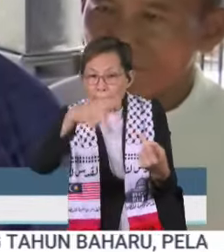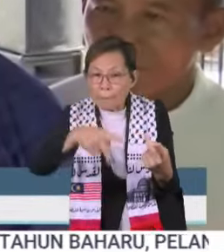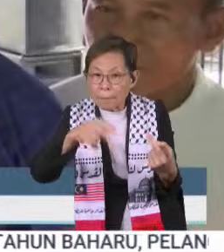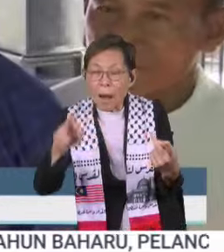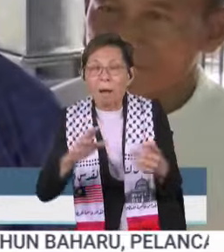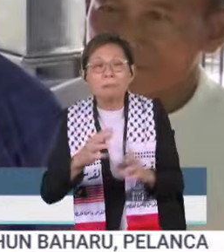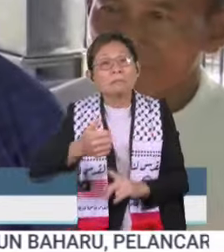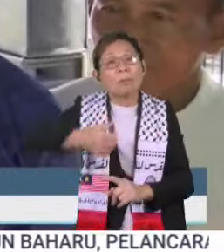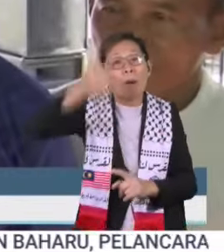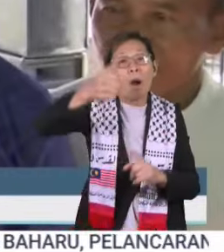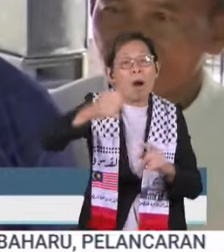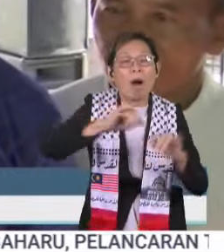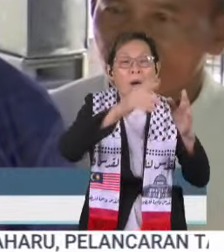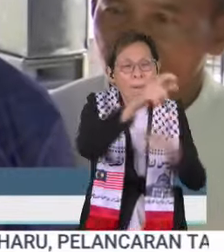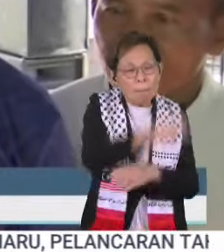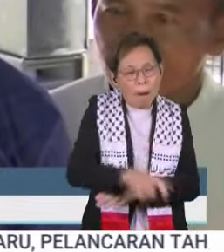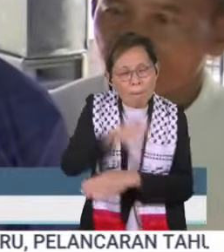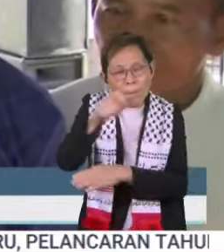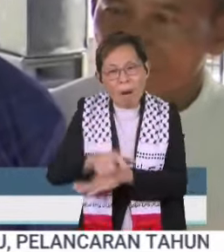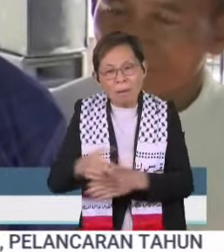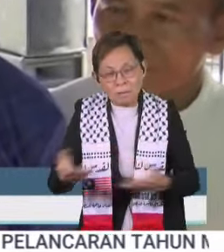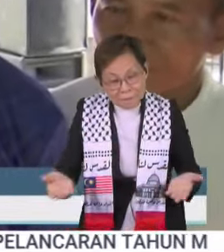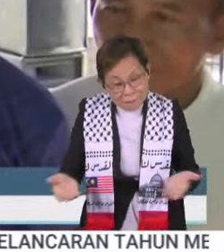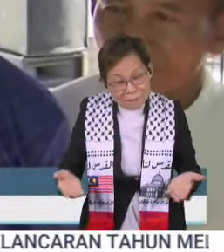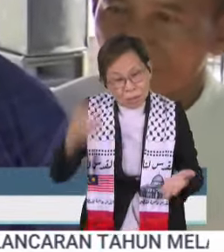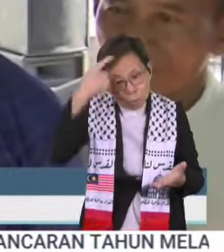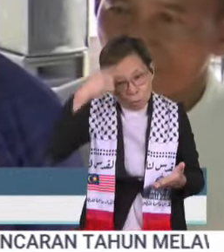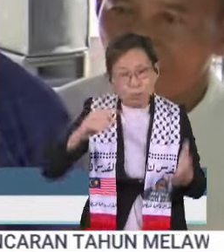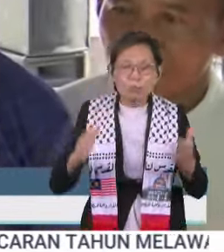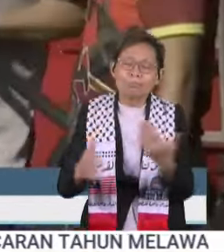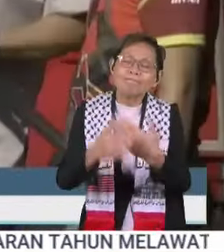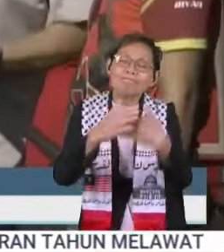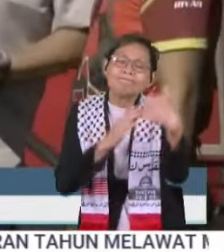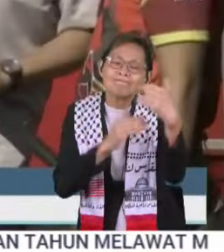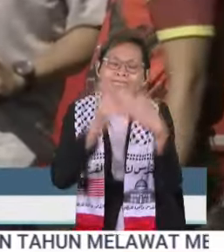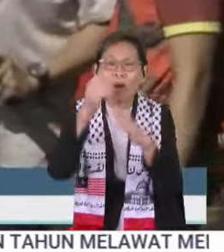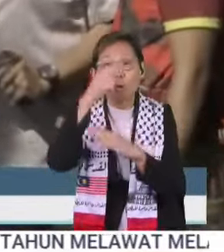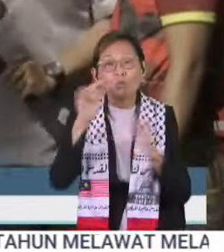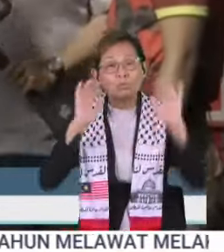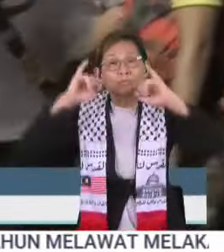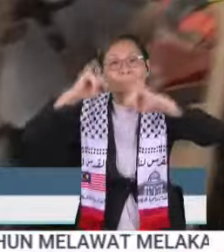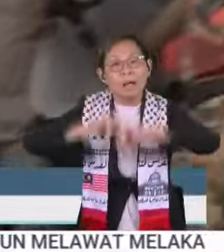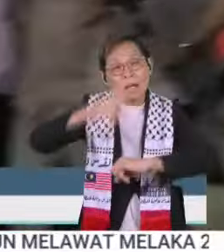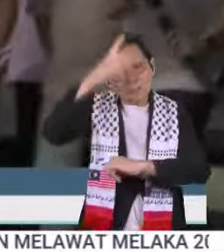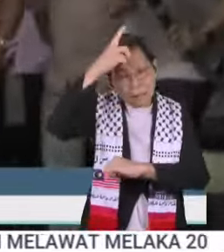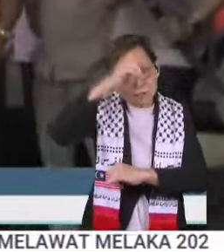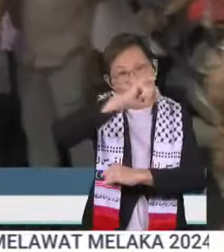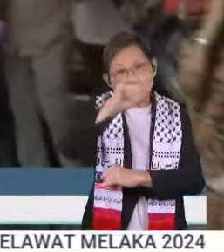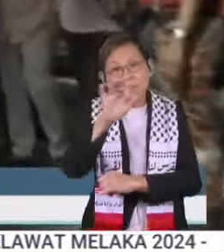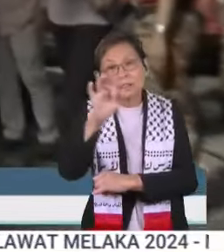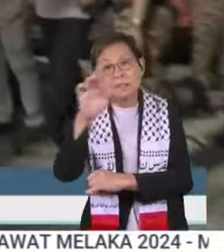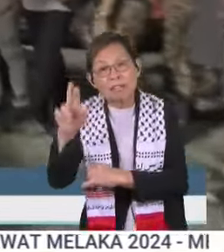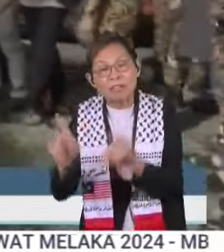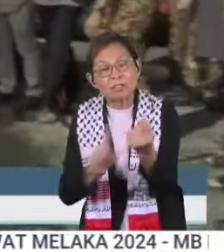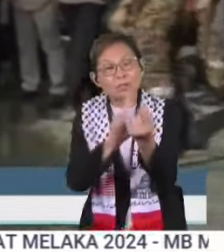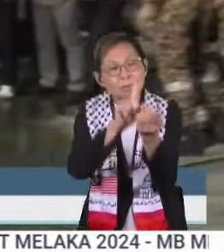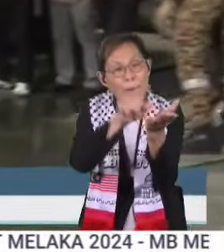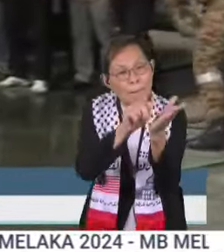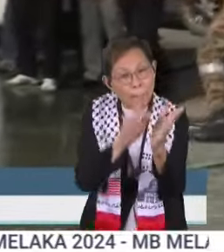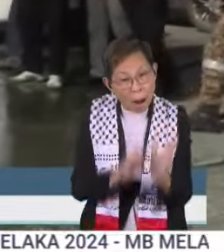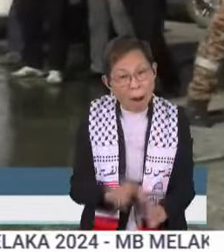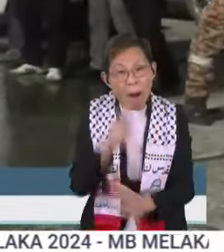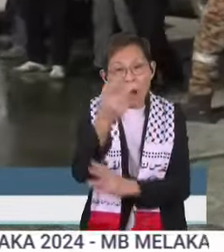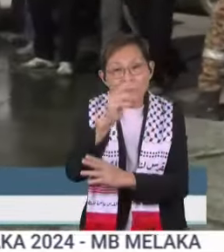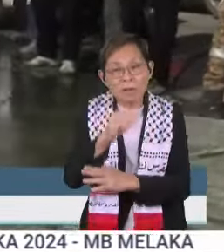jemah-jemah yang ada di kawasan ini untuk keselesaan mereka untuk beribadah Datuk Jafari ditemui pemberita RTM selepas